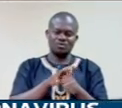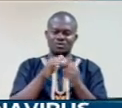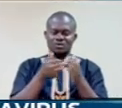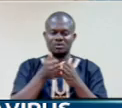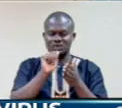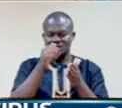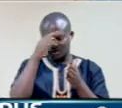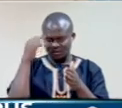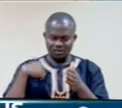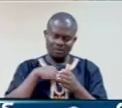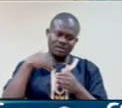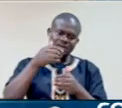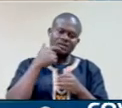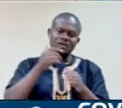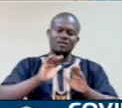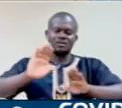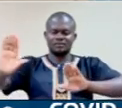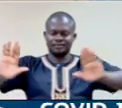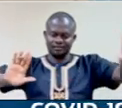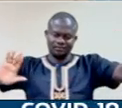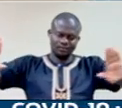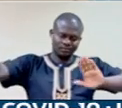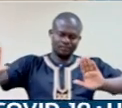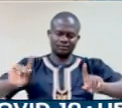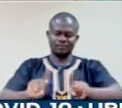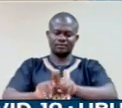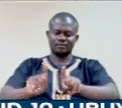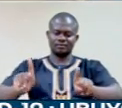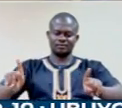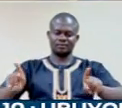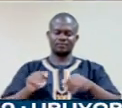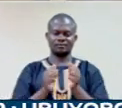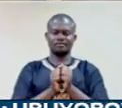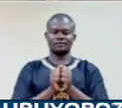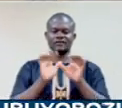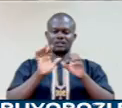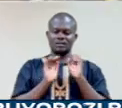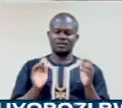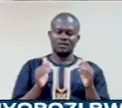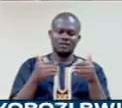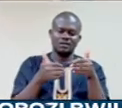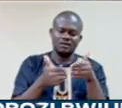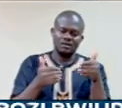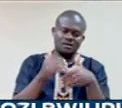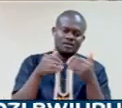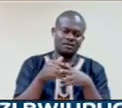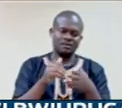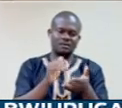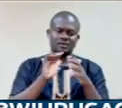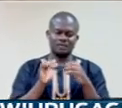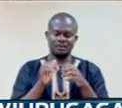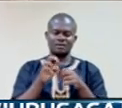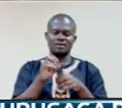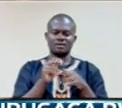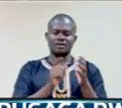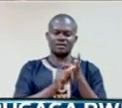rero tugenda tuvuga ngo mwigireyo mwigireyo, tukongera tukabereka ukuntu bapanga. Kwirinda kwegerana ni bumwe mu buryo bwo kwirinda icyorezo cya